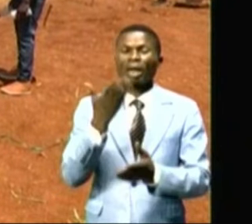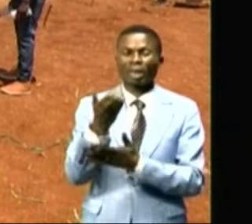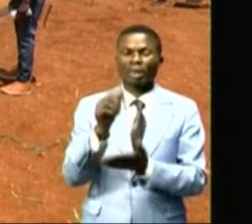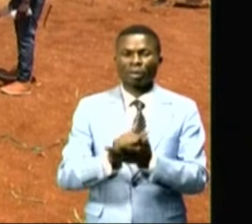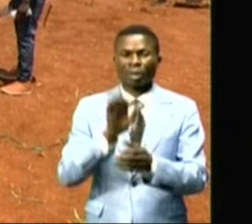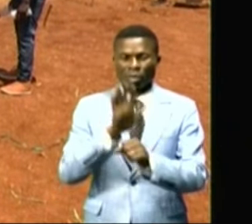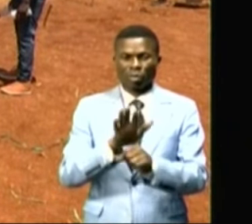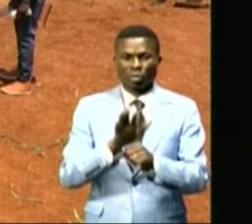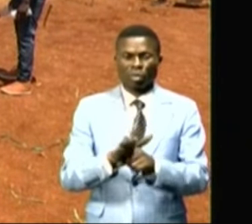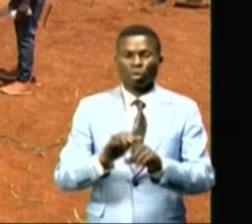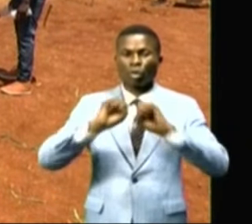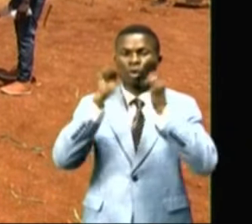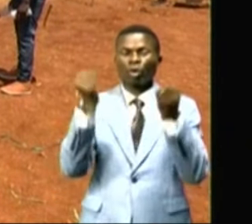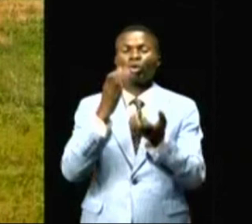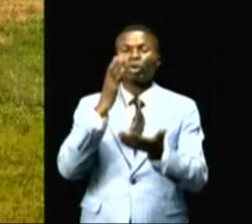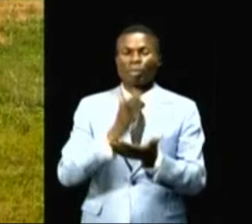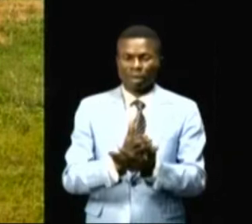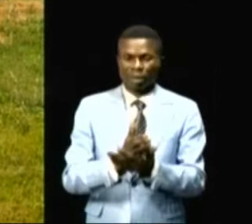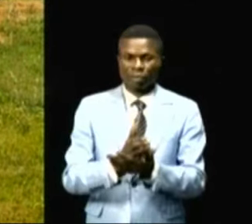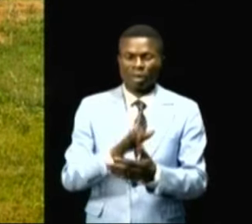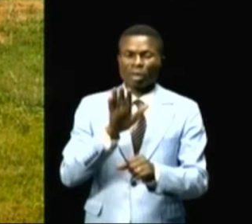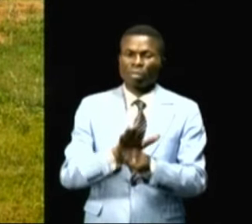beaucoup de privés, des sociétés,